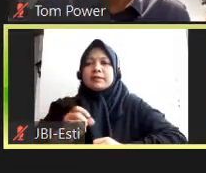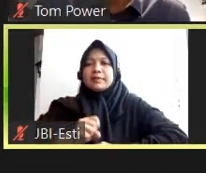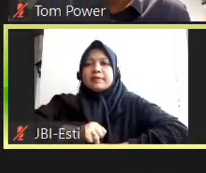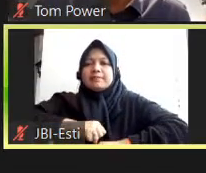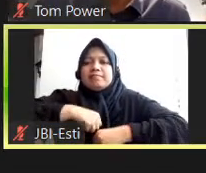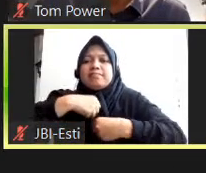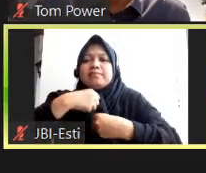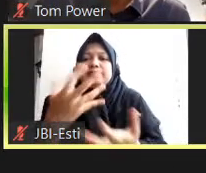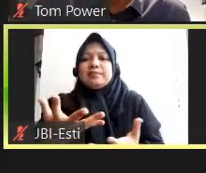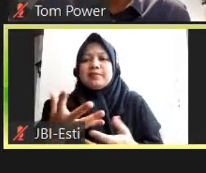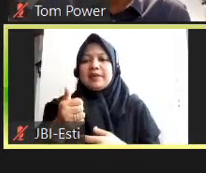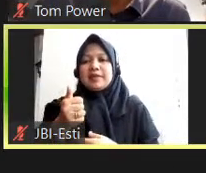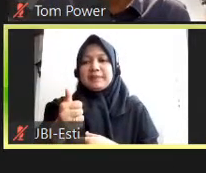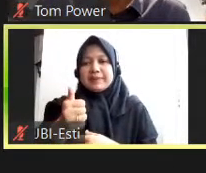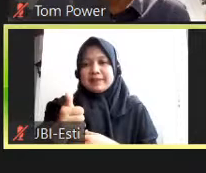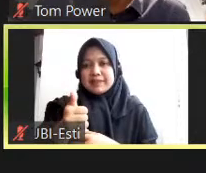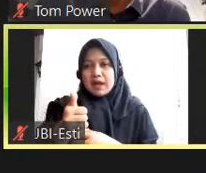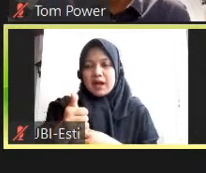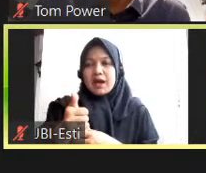dan bernegara.